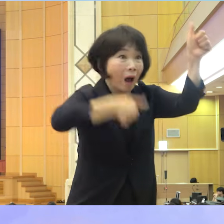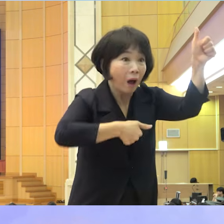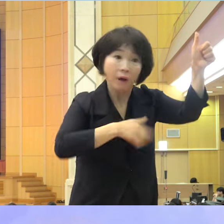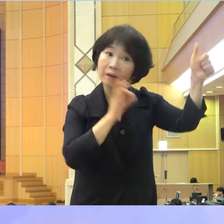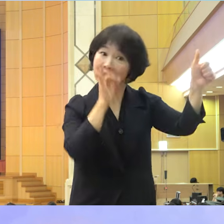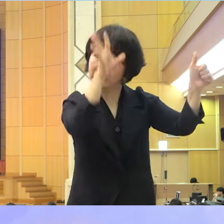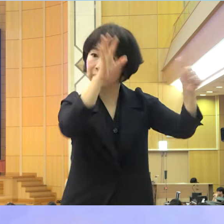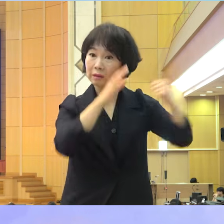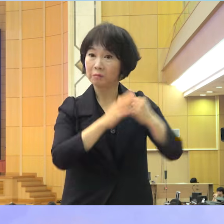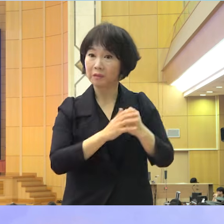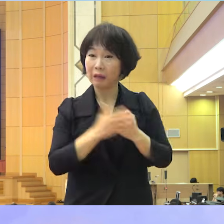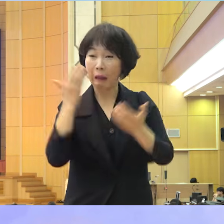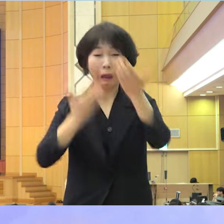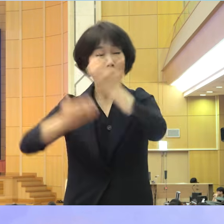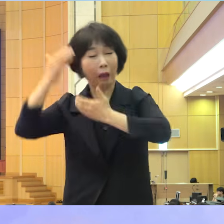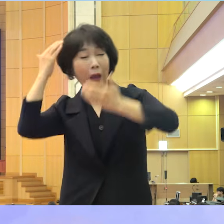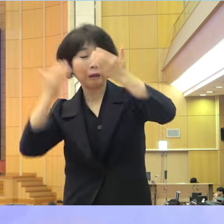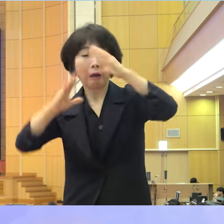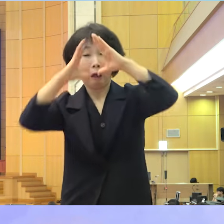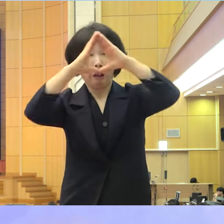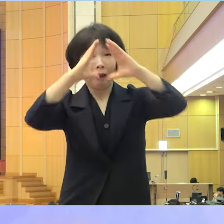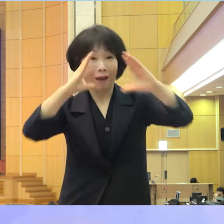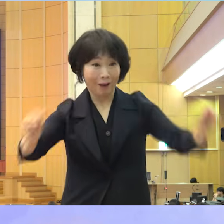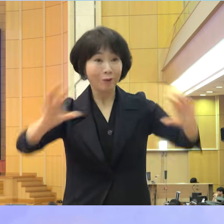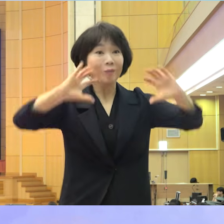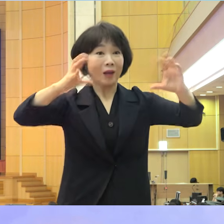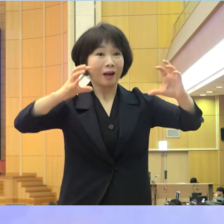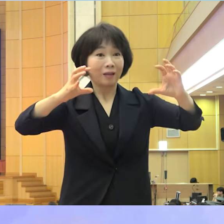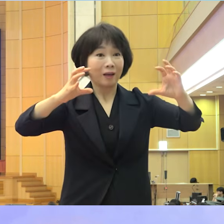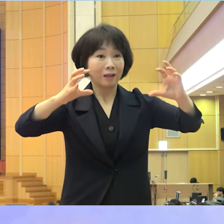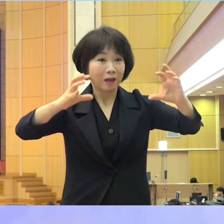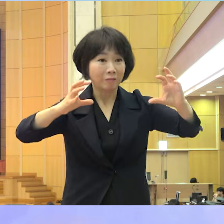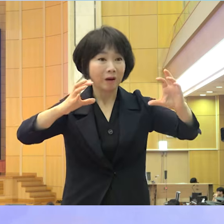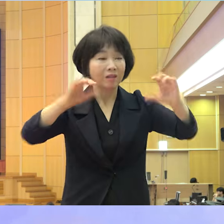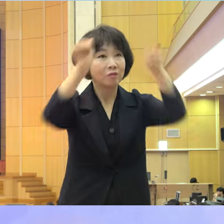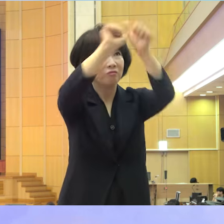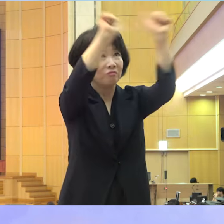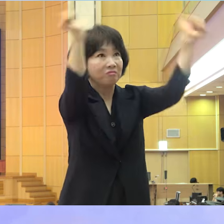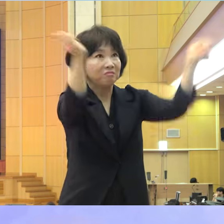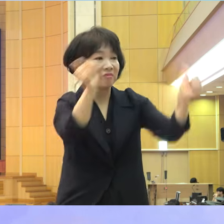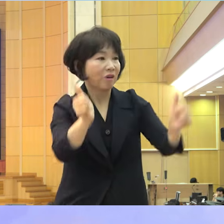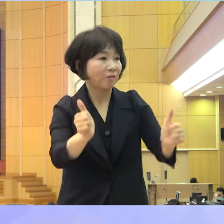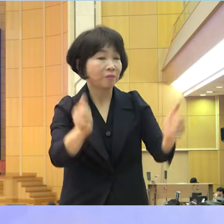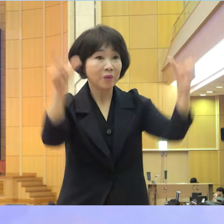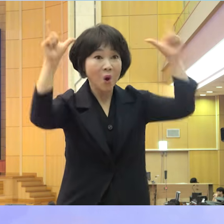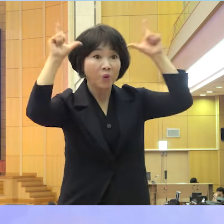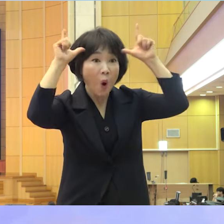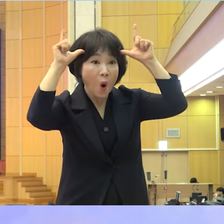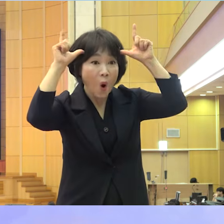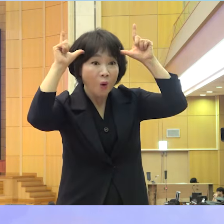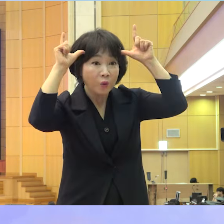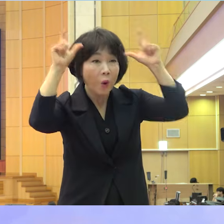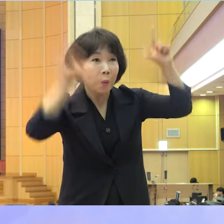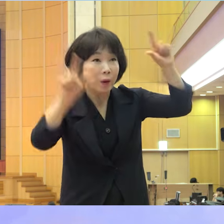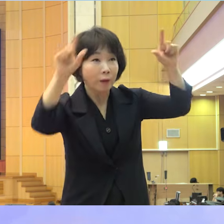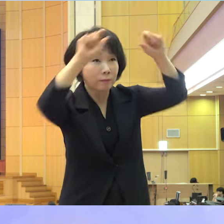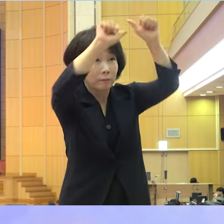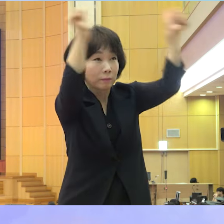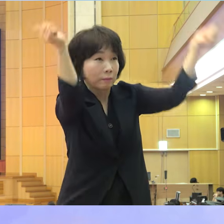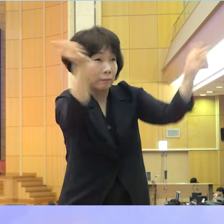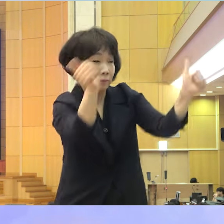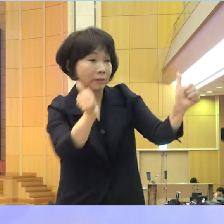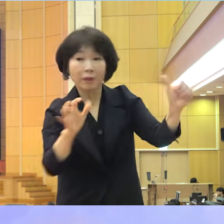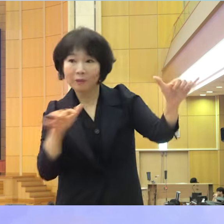신 아닙니까? 송아지 형상을 만들어 놓고 거기다가 또 절을 구부렁구부렁 하고, 이런